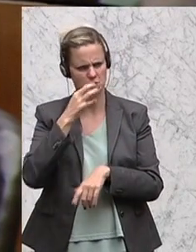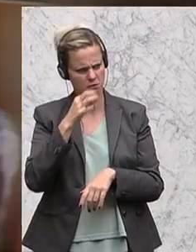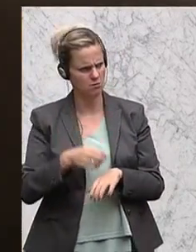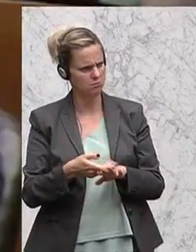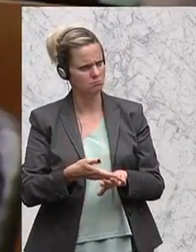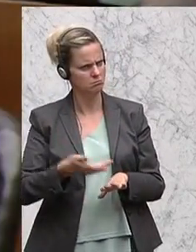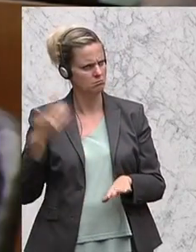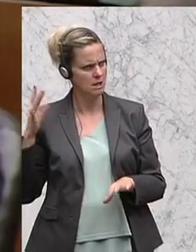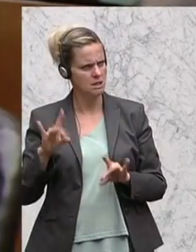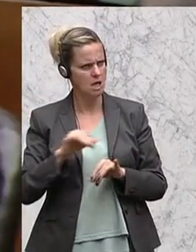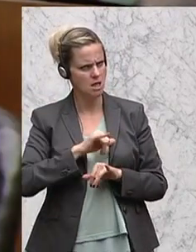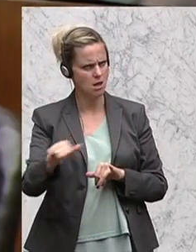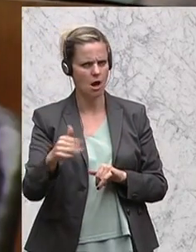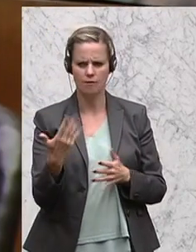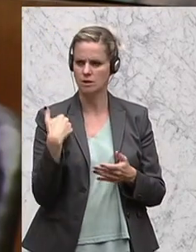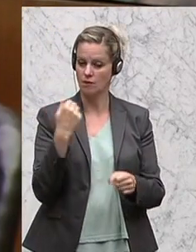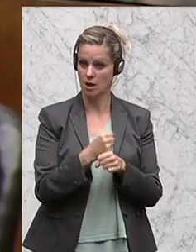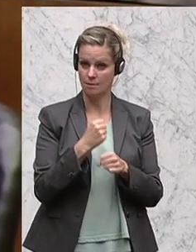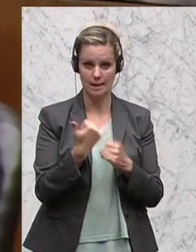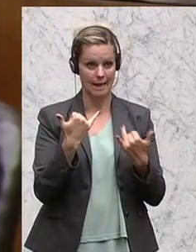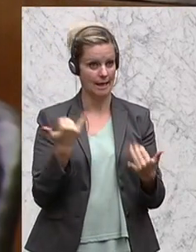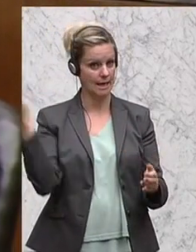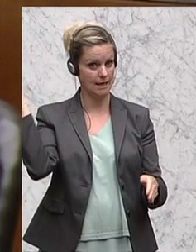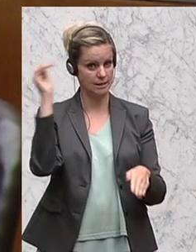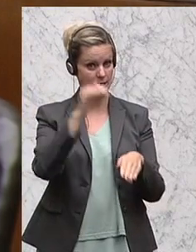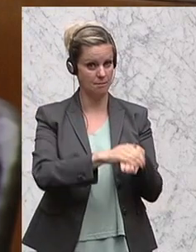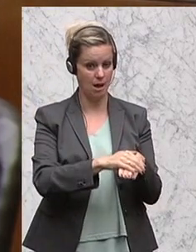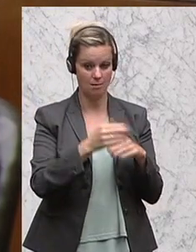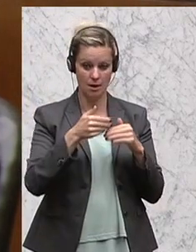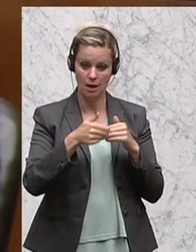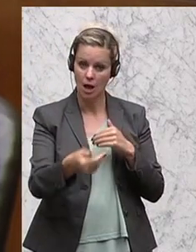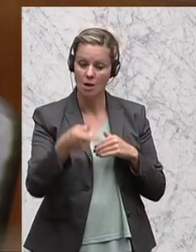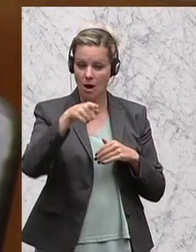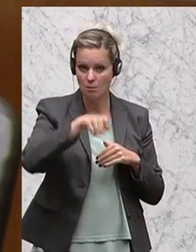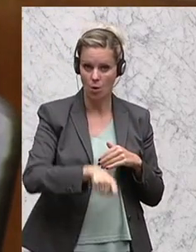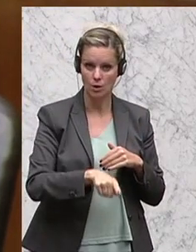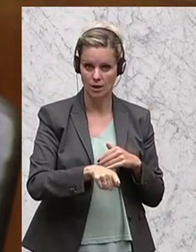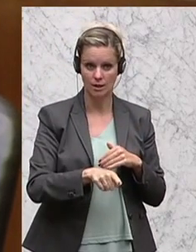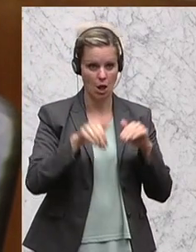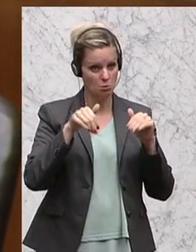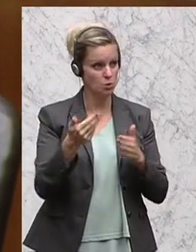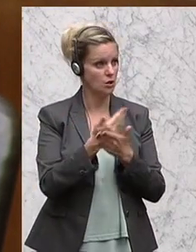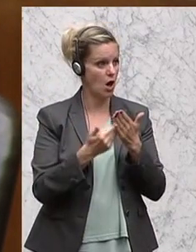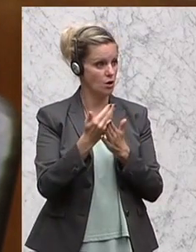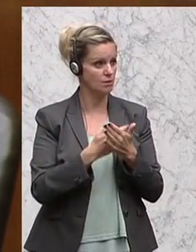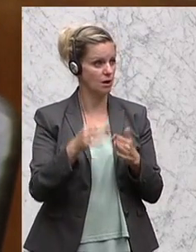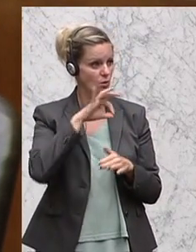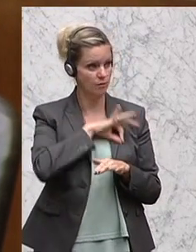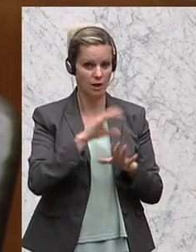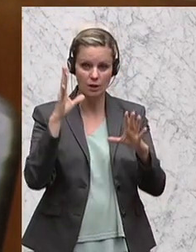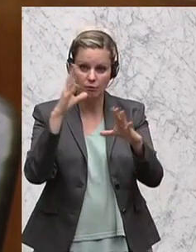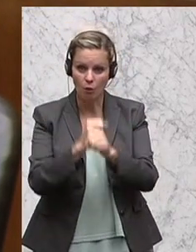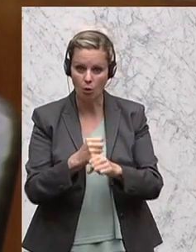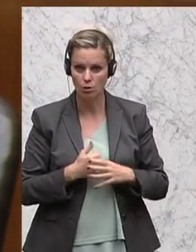haben Sie in den letzten 10 Jahren gemacht, wenn Sie jetzt draufkommen, dass Sie die nächsten Monate die Ausbildungspflicht in den